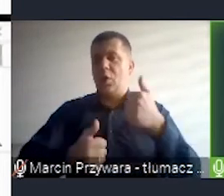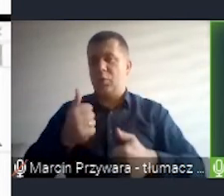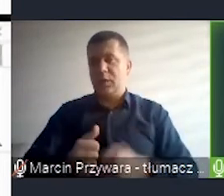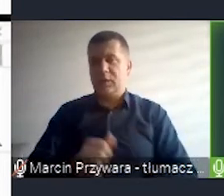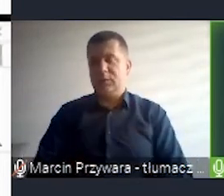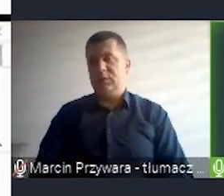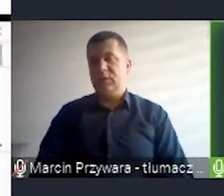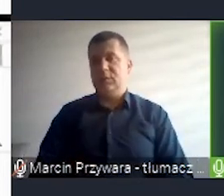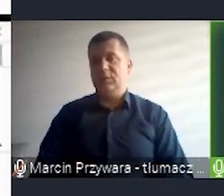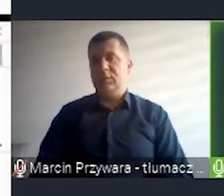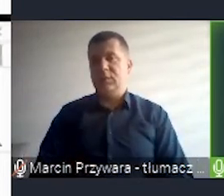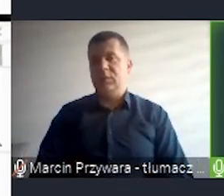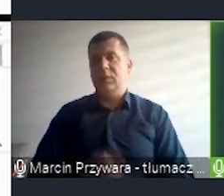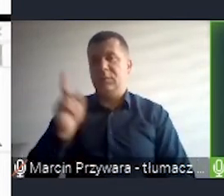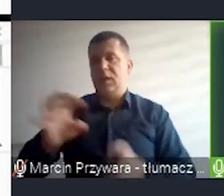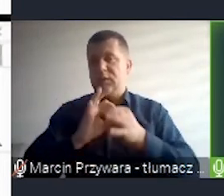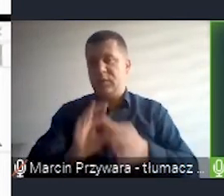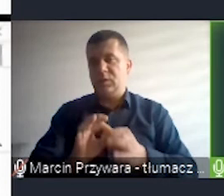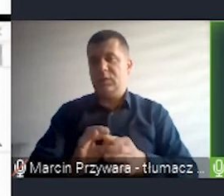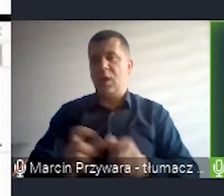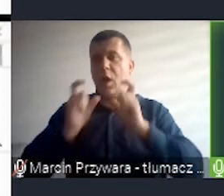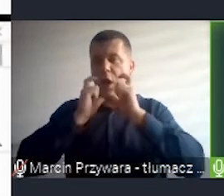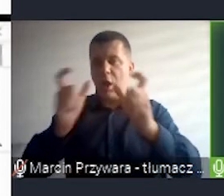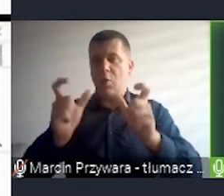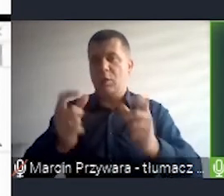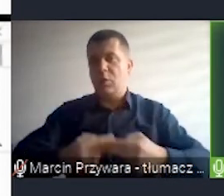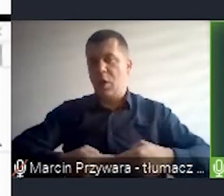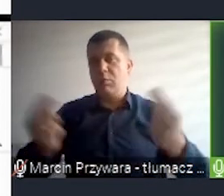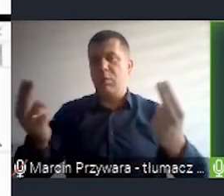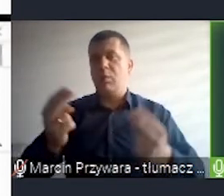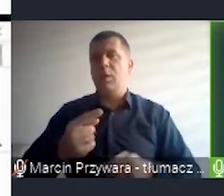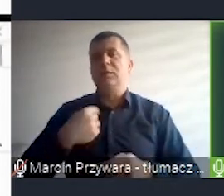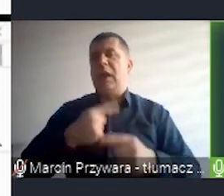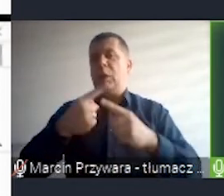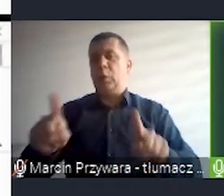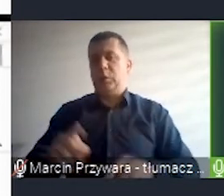konkurencyjności, związanych z tym, że ogłoszenia opublikowane są za krótko,